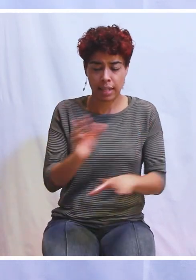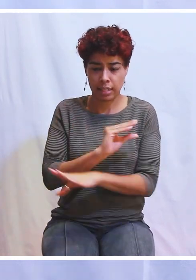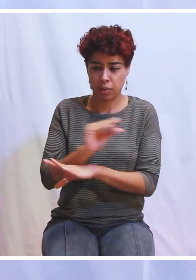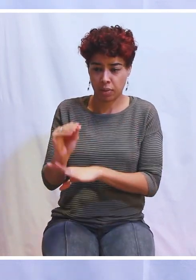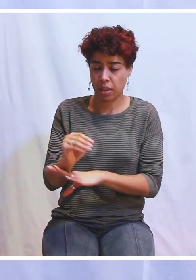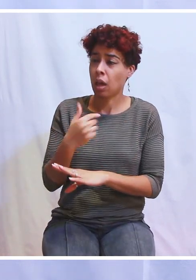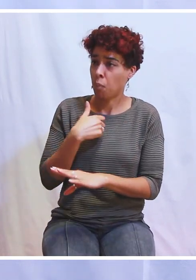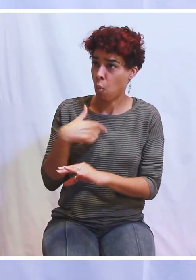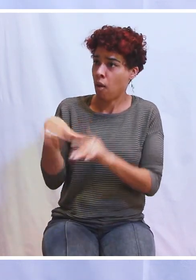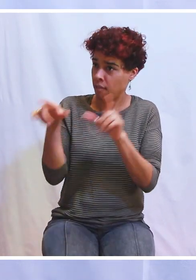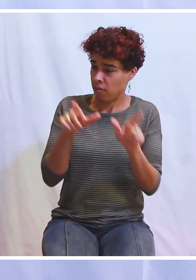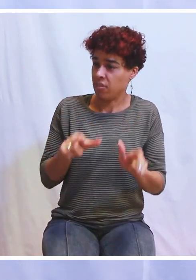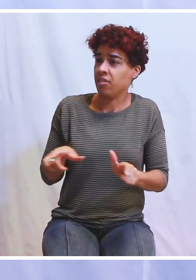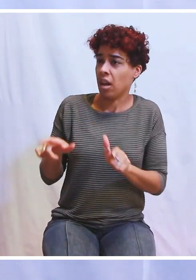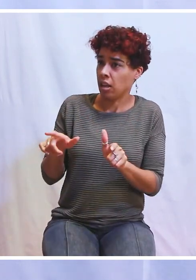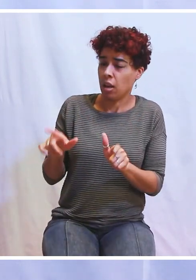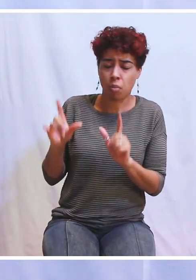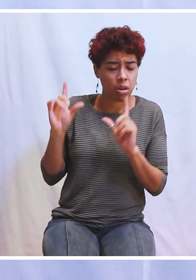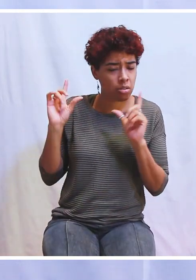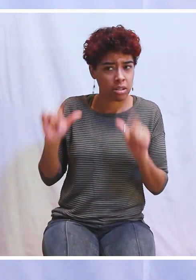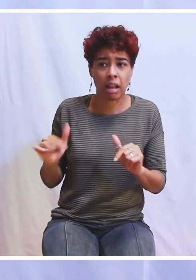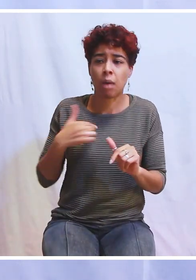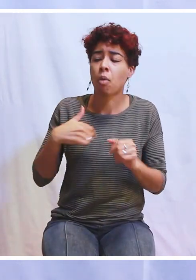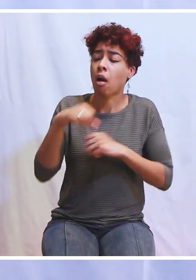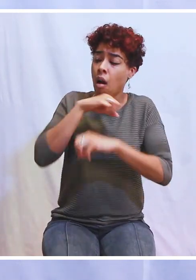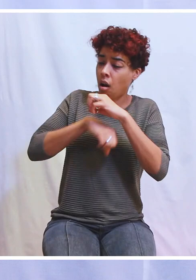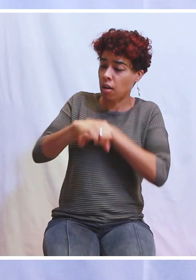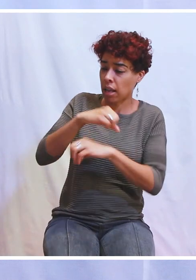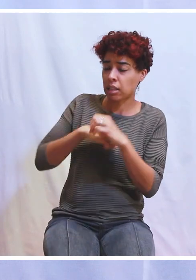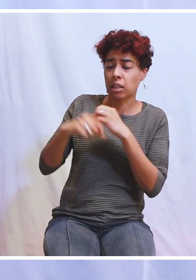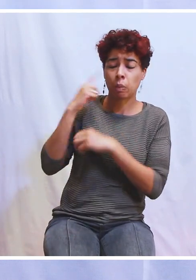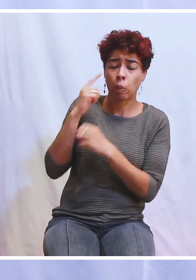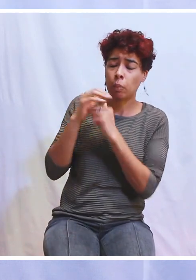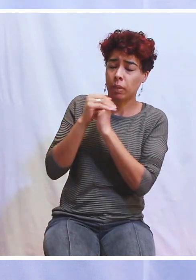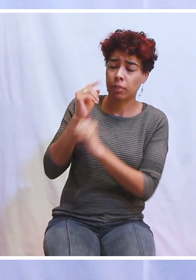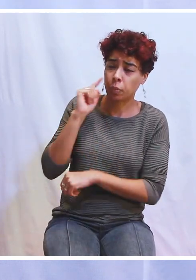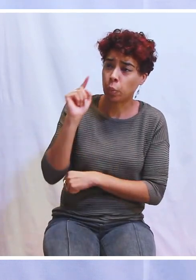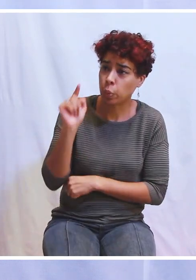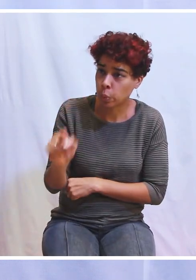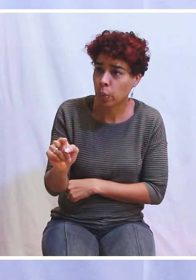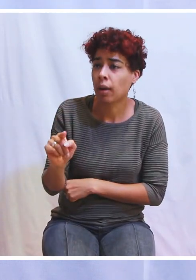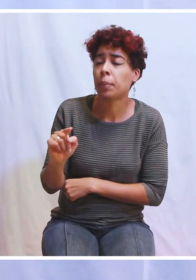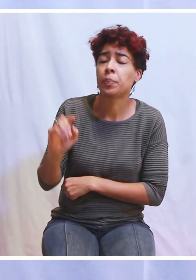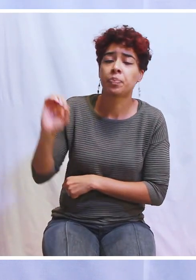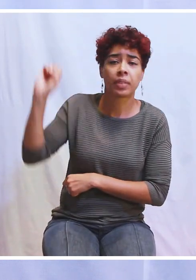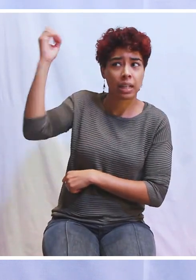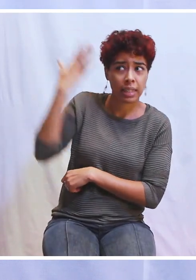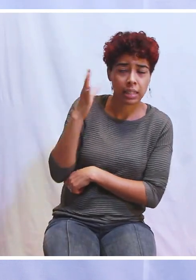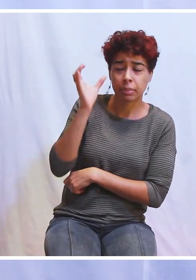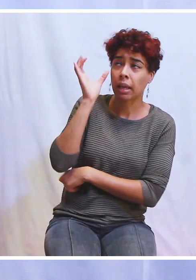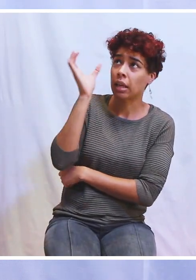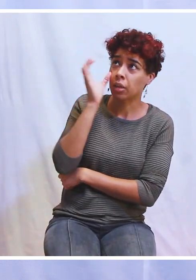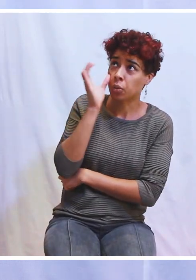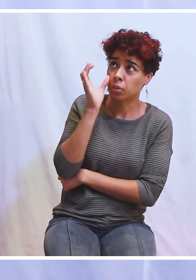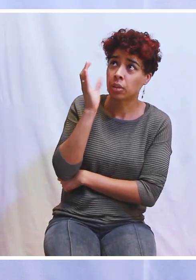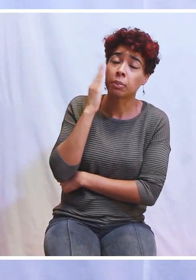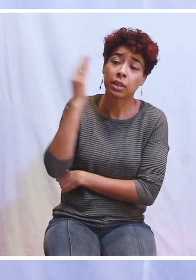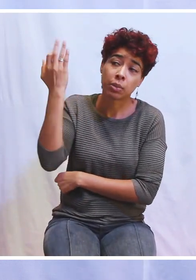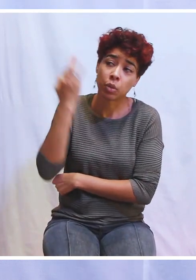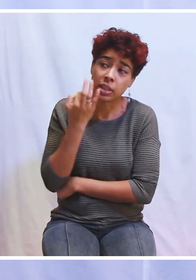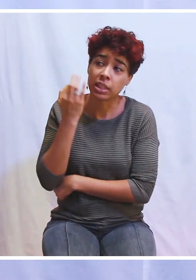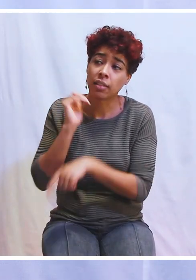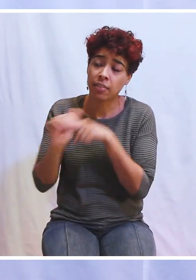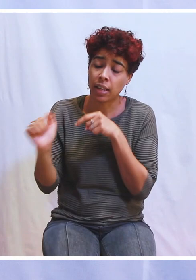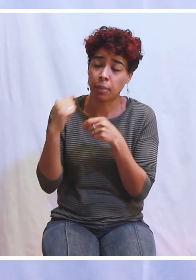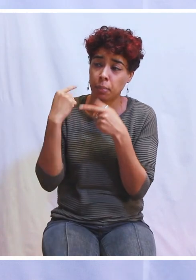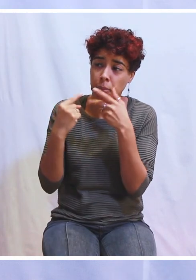je vais veiller sur ta vie et je vais m'organiser pour pouvoir prier pour toi, être à l'écoute du Saint-Esprit et que quand il va me dire, fais ceci ou